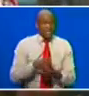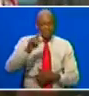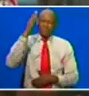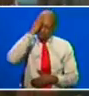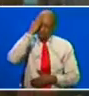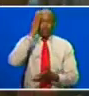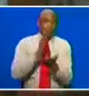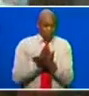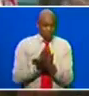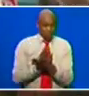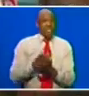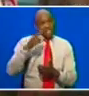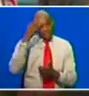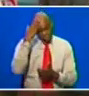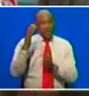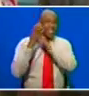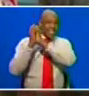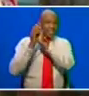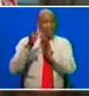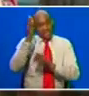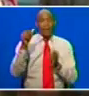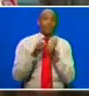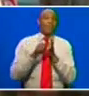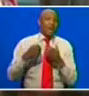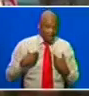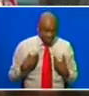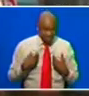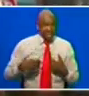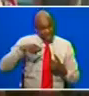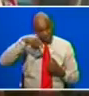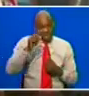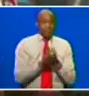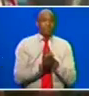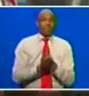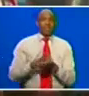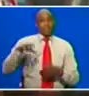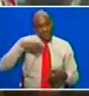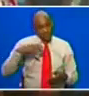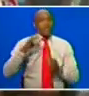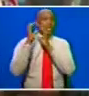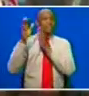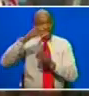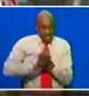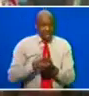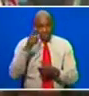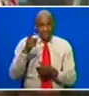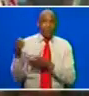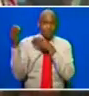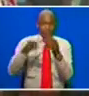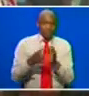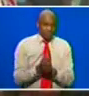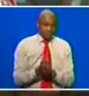wazi kwamba Kilifi hii kimeumana, wakazi wa Gongoni, wakazi wa Kilifi, manambaka fenzi